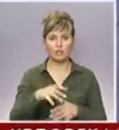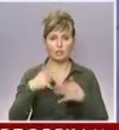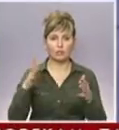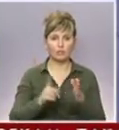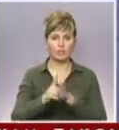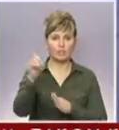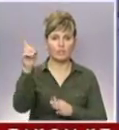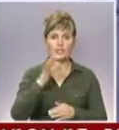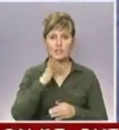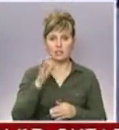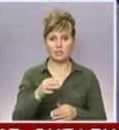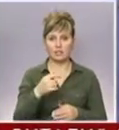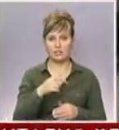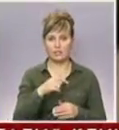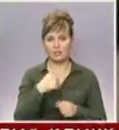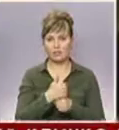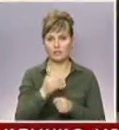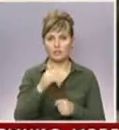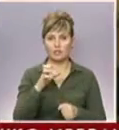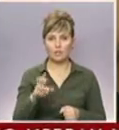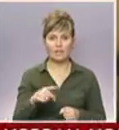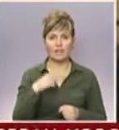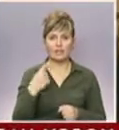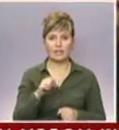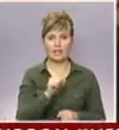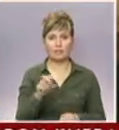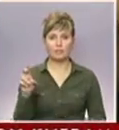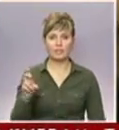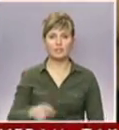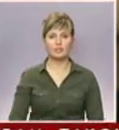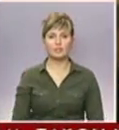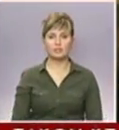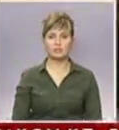фюзеляжа судна на большом расстоянии, сказал глава ФСБ России Александр Бортников.